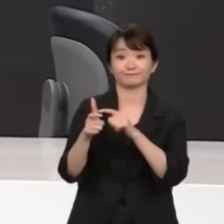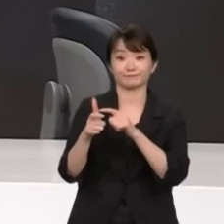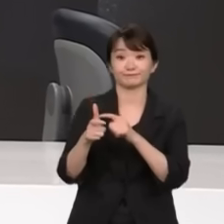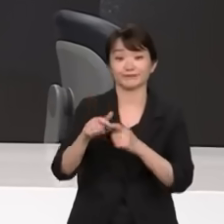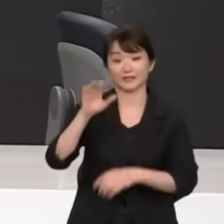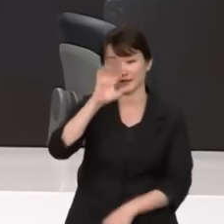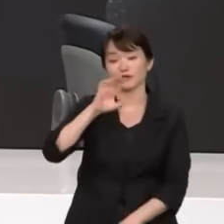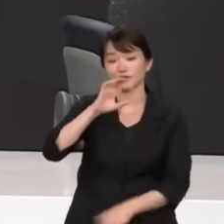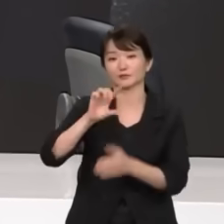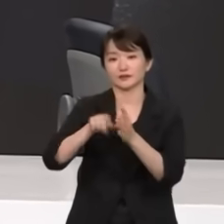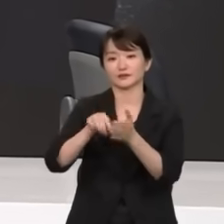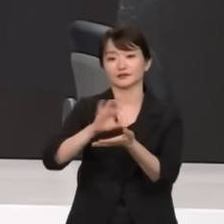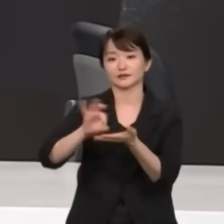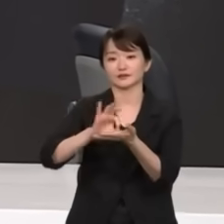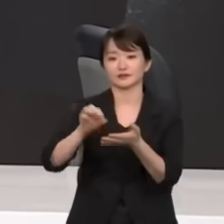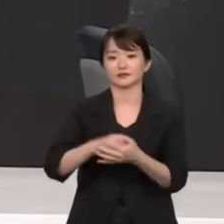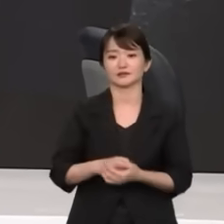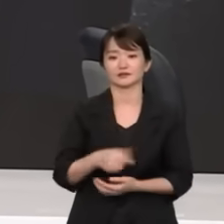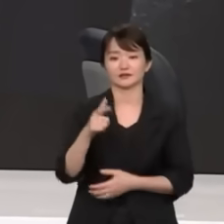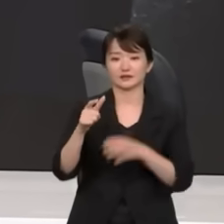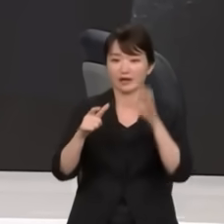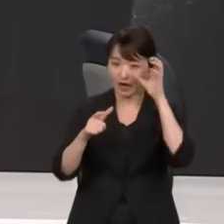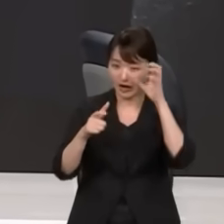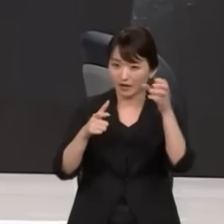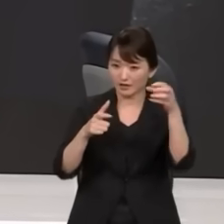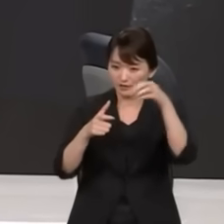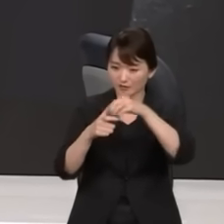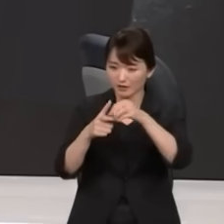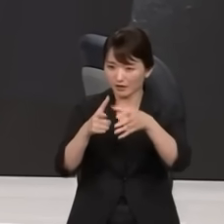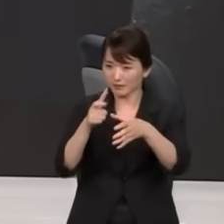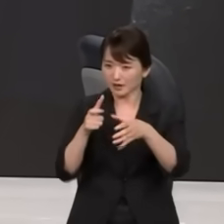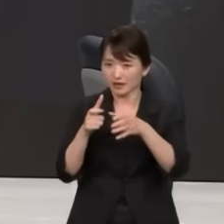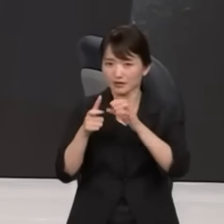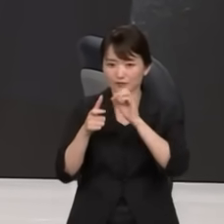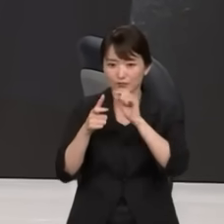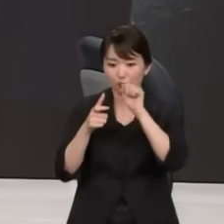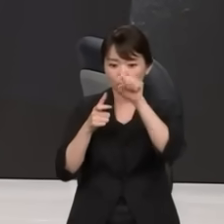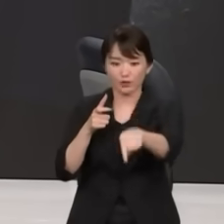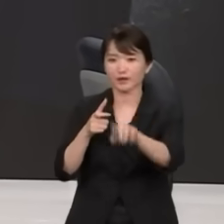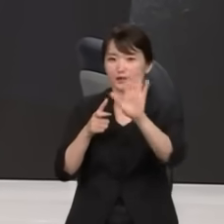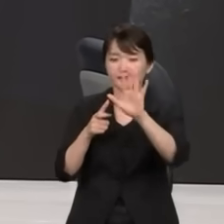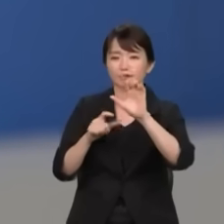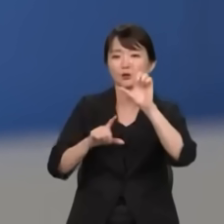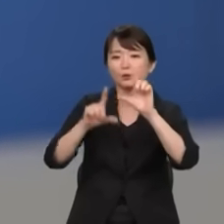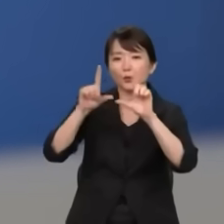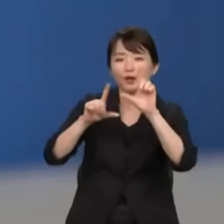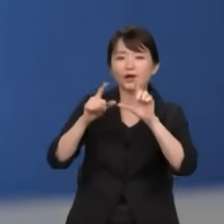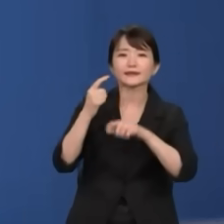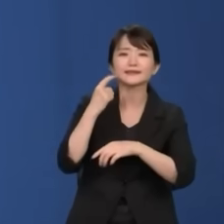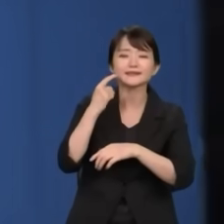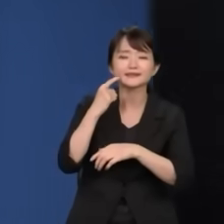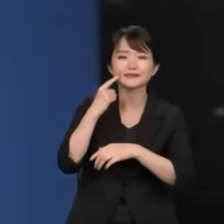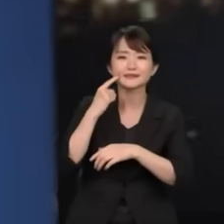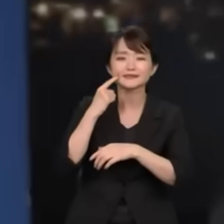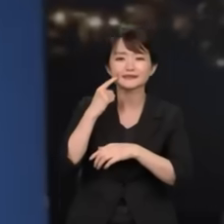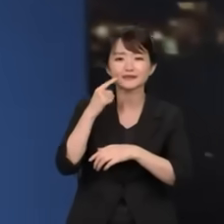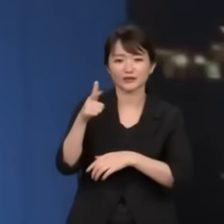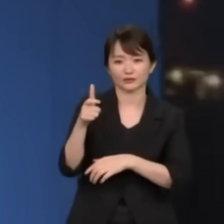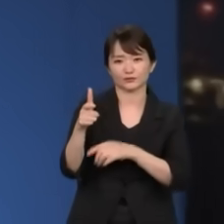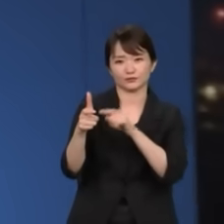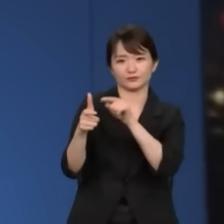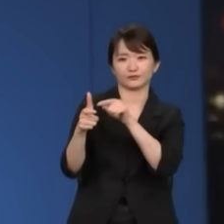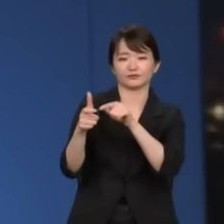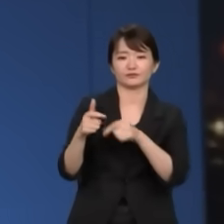예 실탄을 장전할 수 없고 실탄이 나가지 않는 모형 총이 입니다 예 제가 자세 자세를 한번